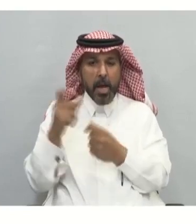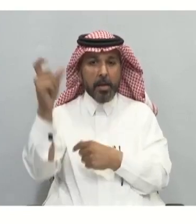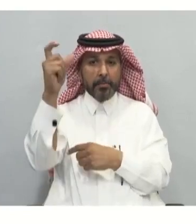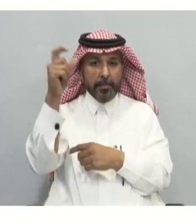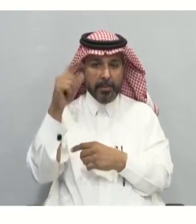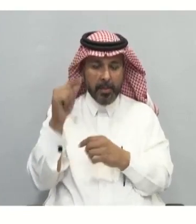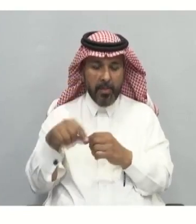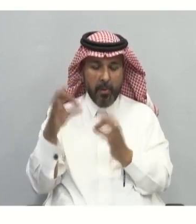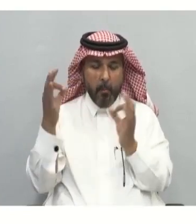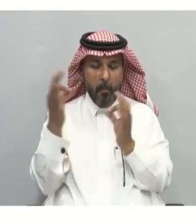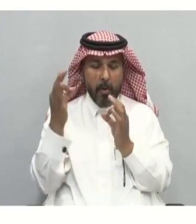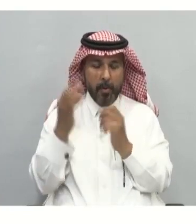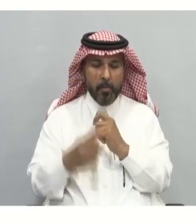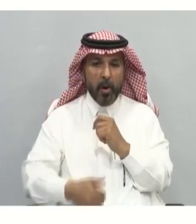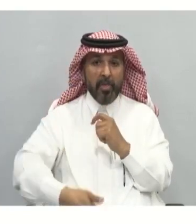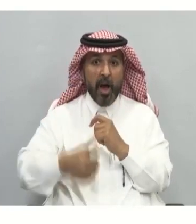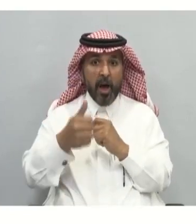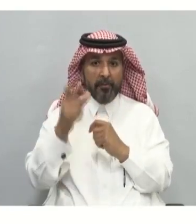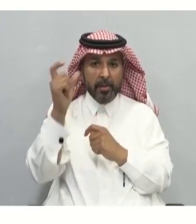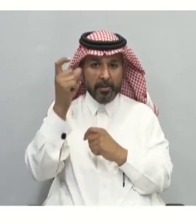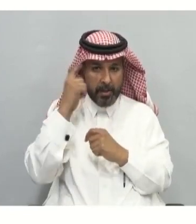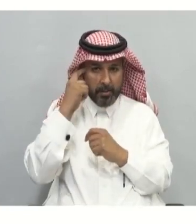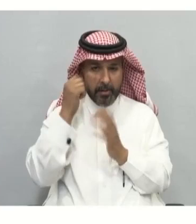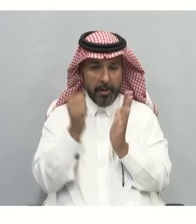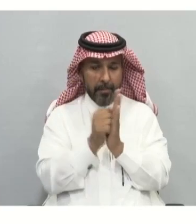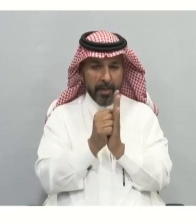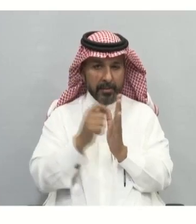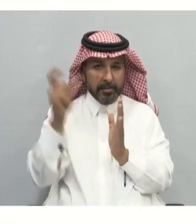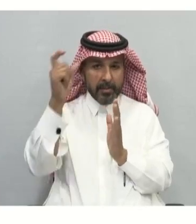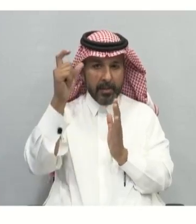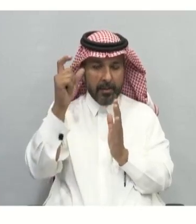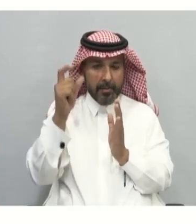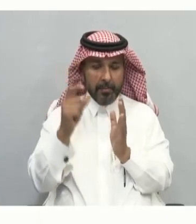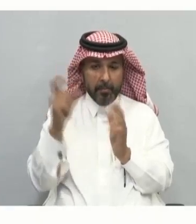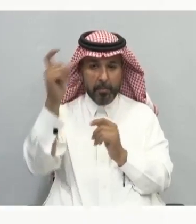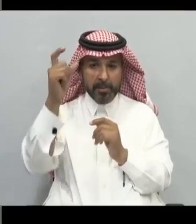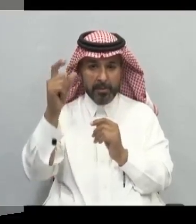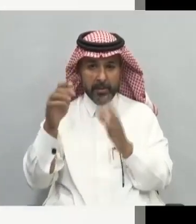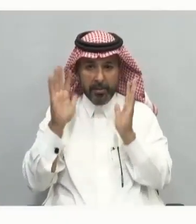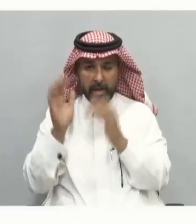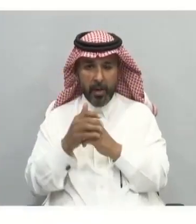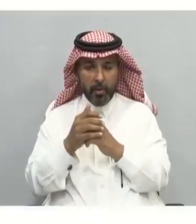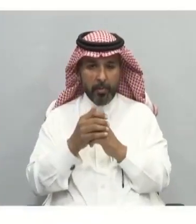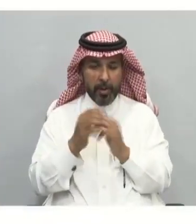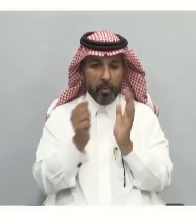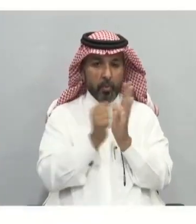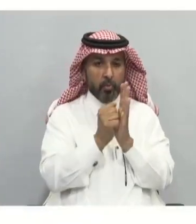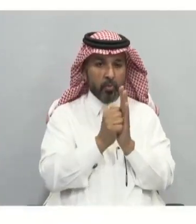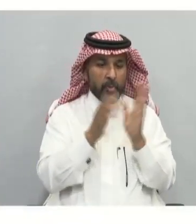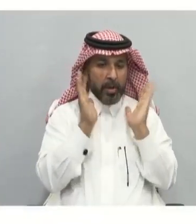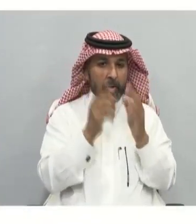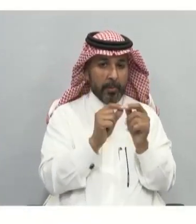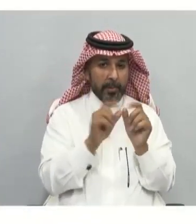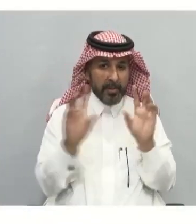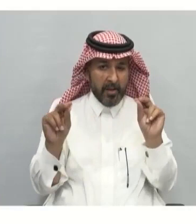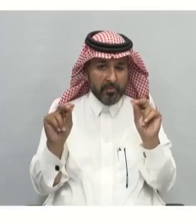صلاه الجماعه افضل من صلاه الفرد كما اخبر بذلك النبي عليه الصلاه والسلام ثالثا